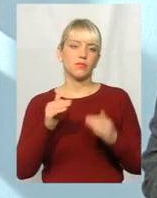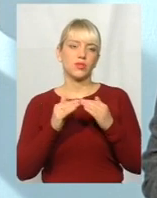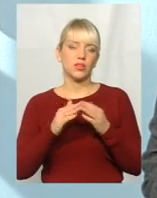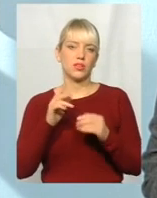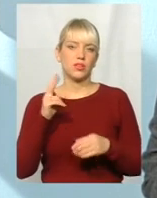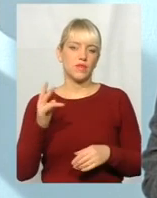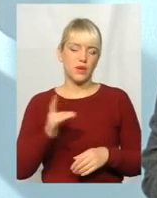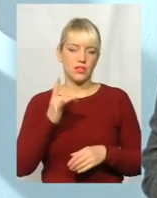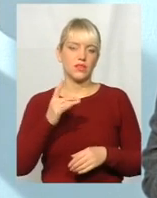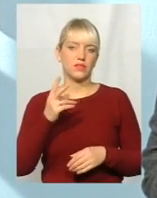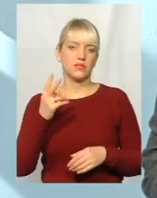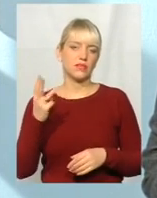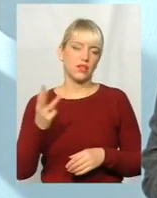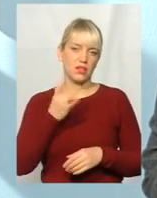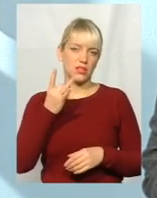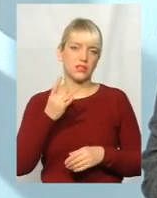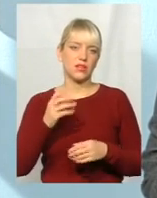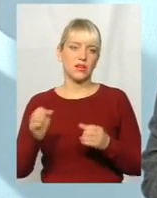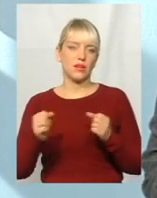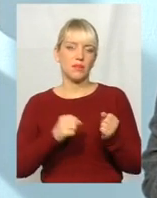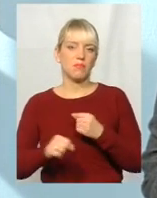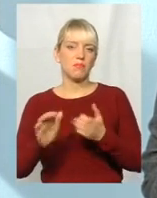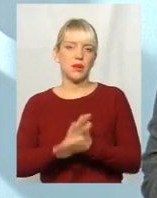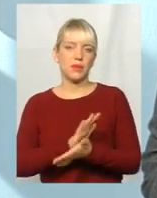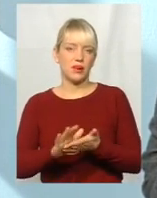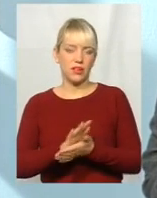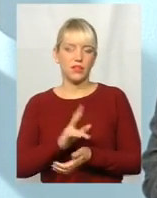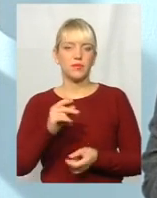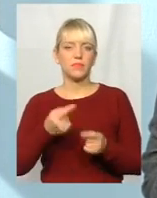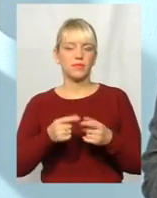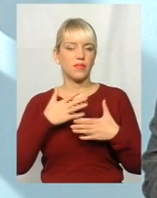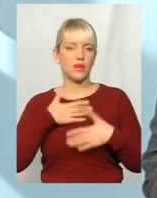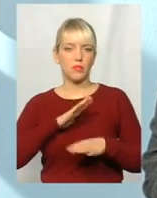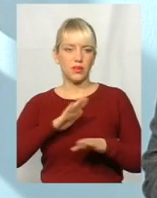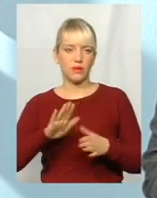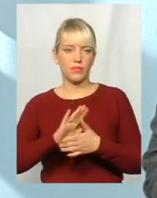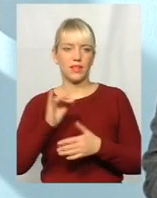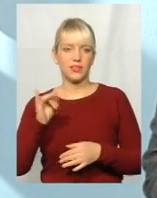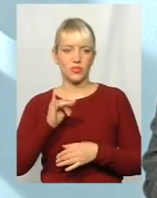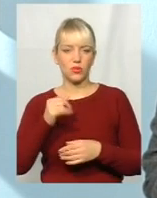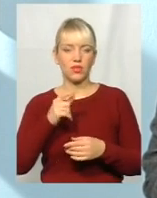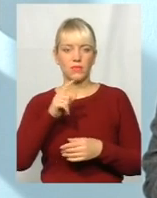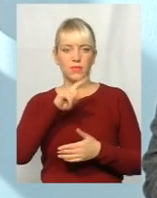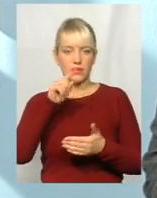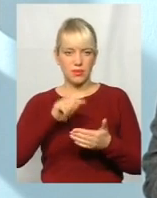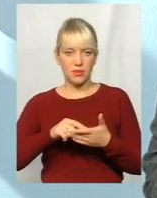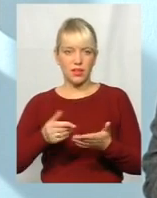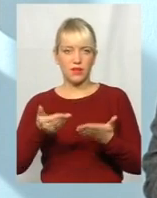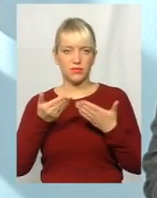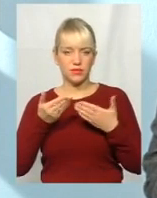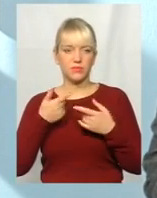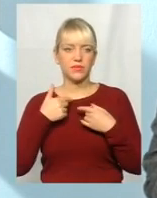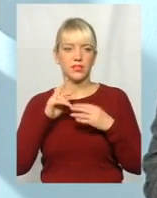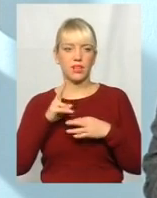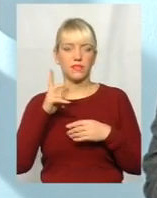прибирання на тиждень. Неприємна історія. Звичайно, слухач нам задав питання, тому що як